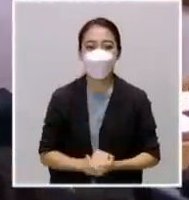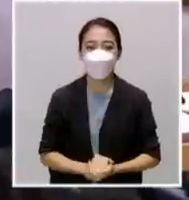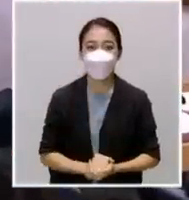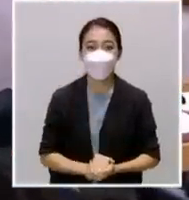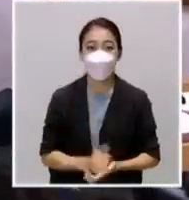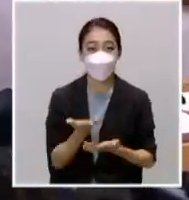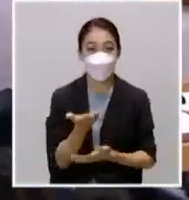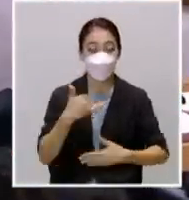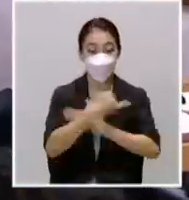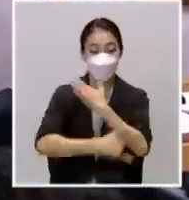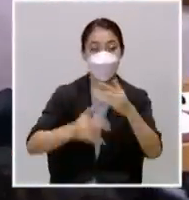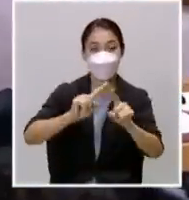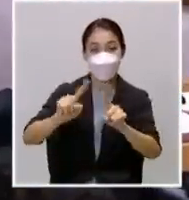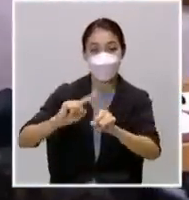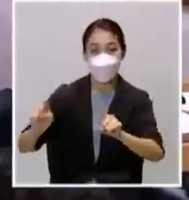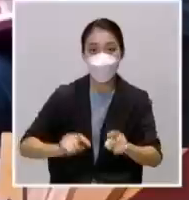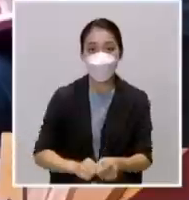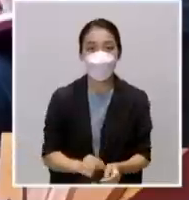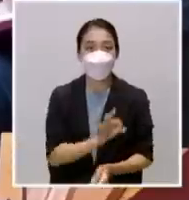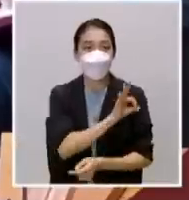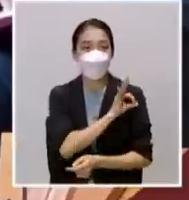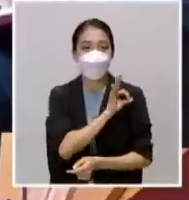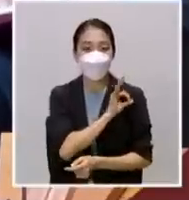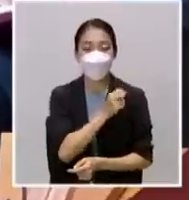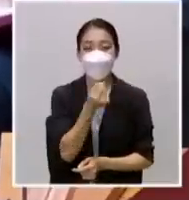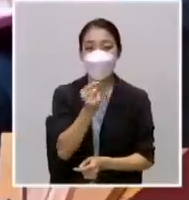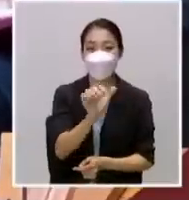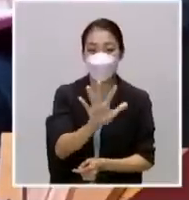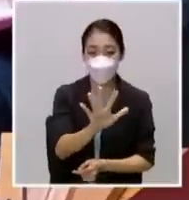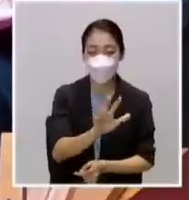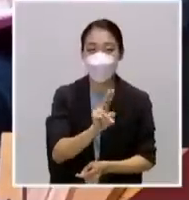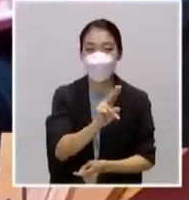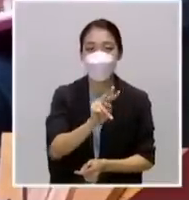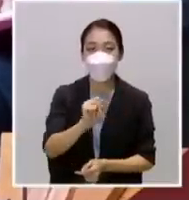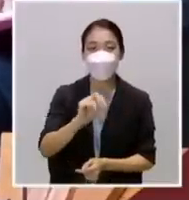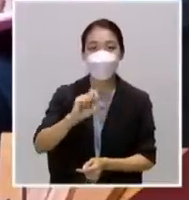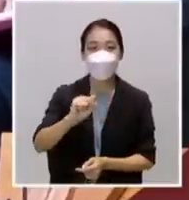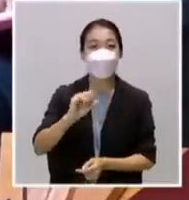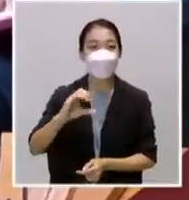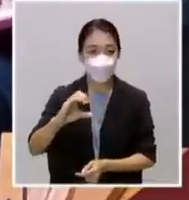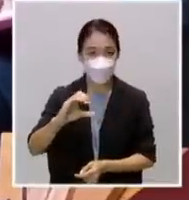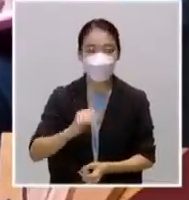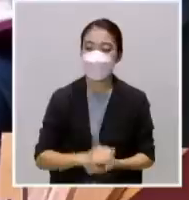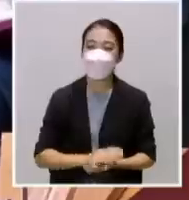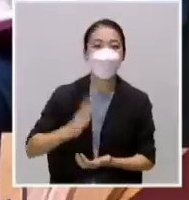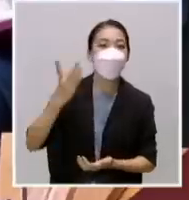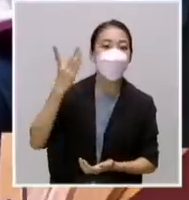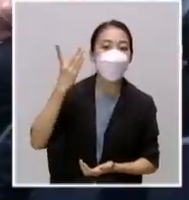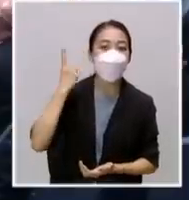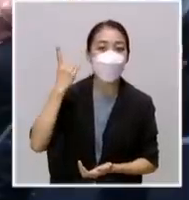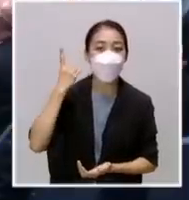15ชาติสมาชิกถาวรและไม่ถาวรของคณะมนตรีความมั่นคงสหประชาชาติหรือ UNSC ลงมติเมื่อว